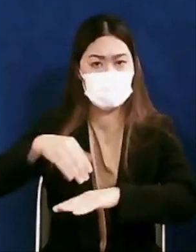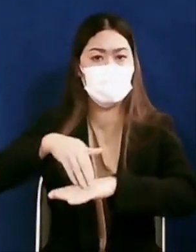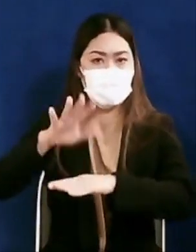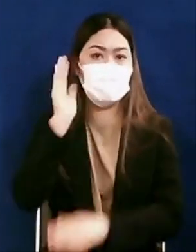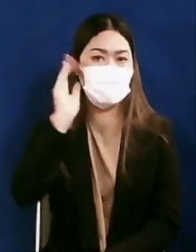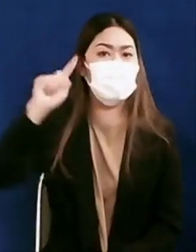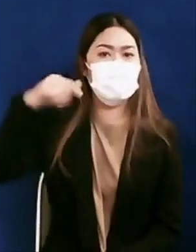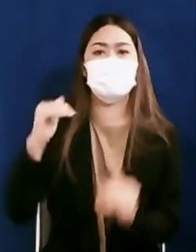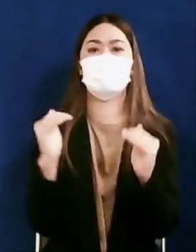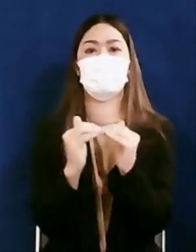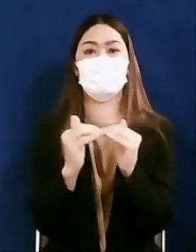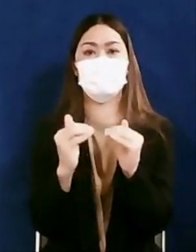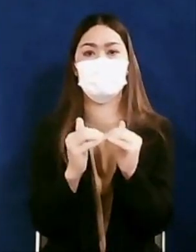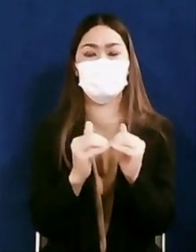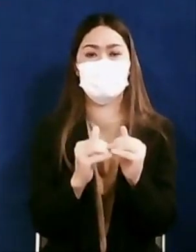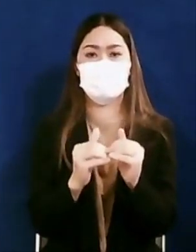ชายกับผู้หญิงพอๆกันนะครับ